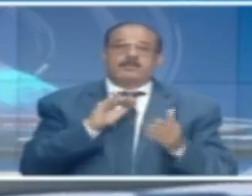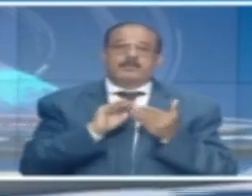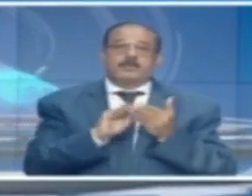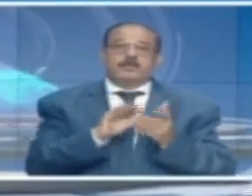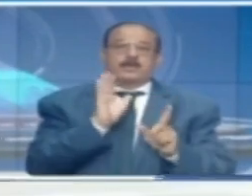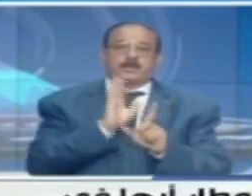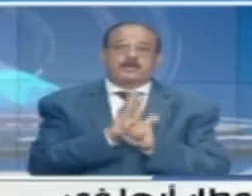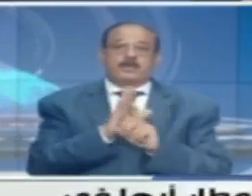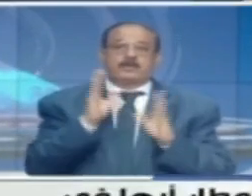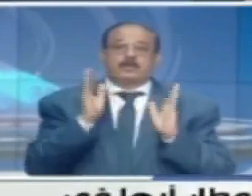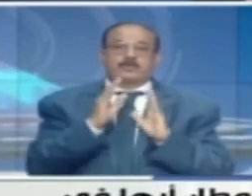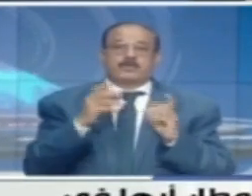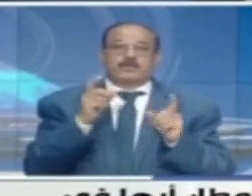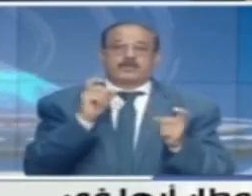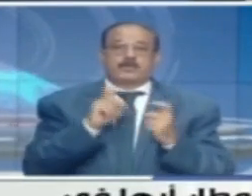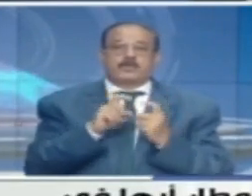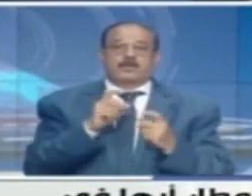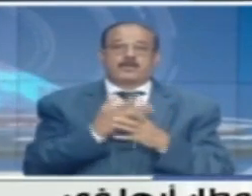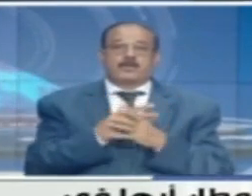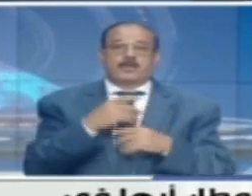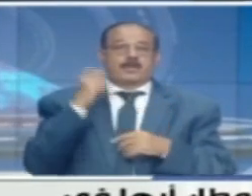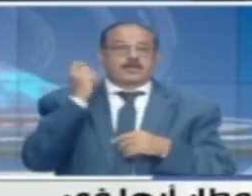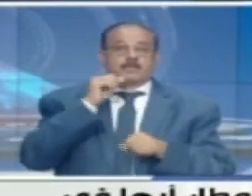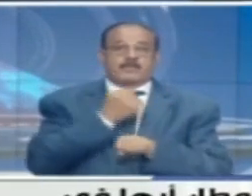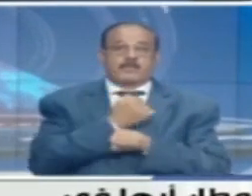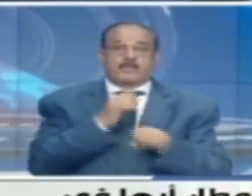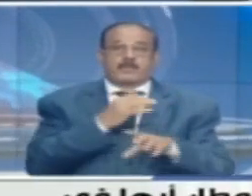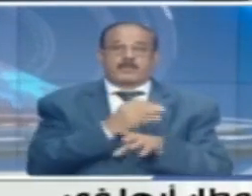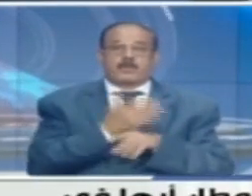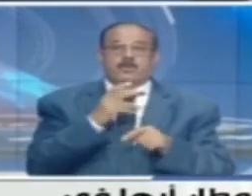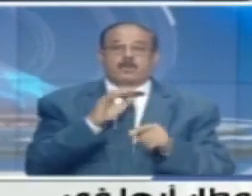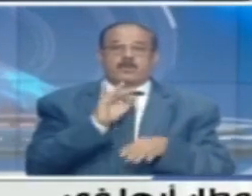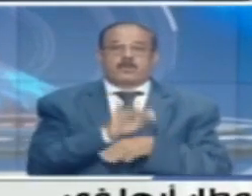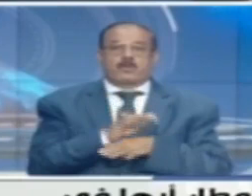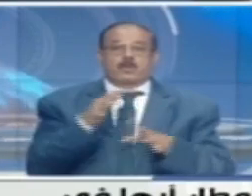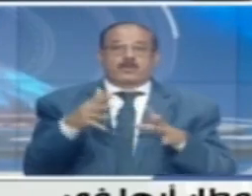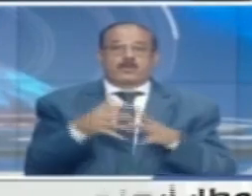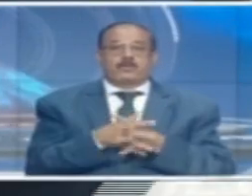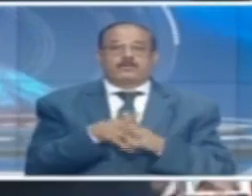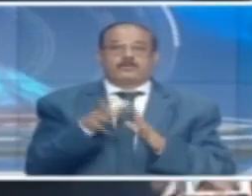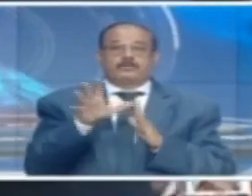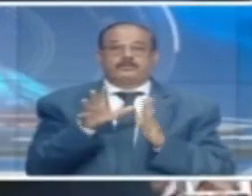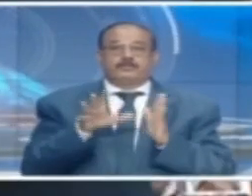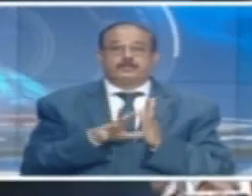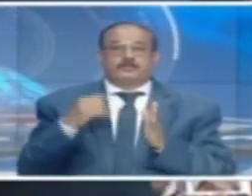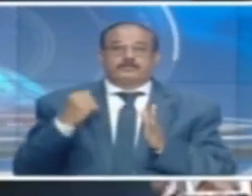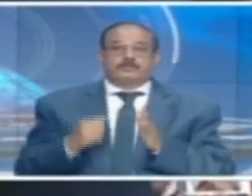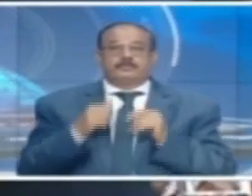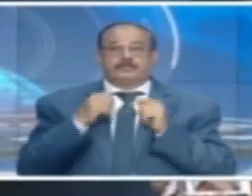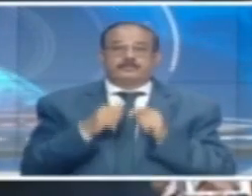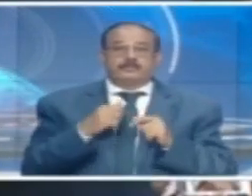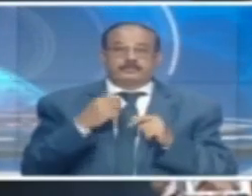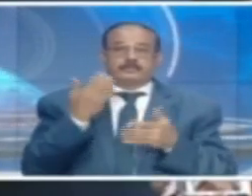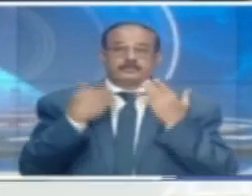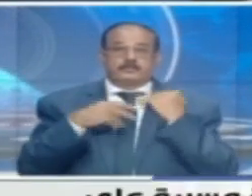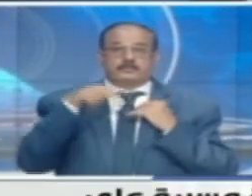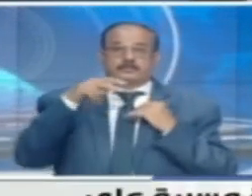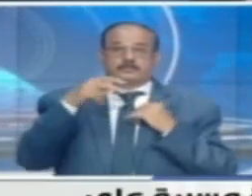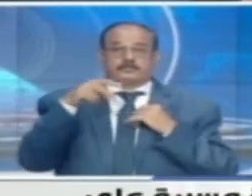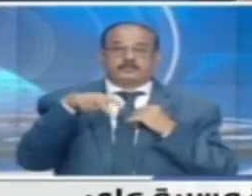مساندة المملكة في مواجهة استمرار هذه الأعمال الإرهابية. كان تحالف دعم الشرعية في اليمن قد أعلن